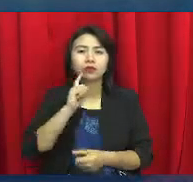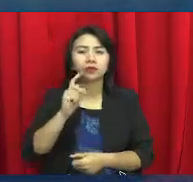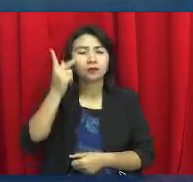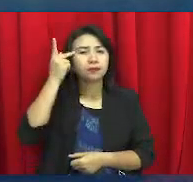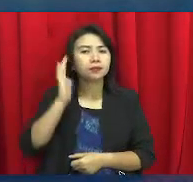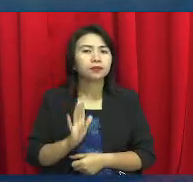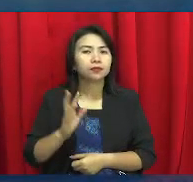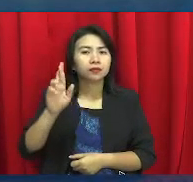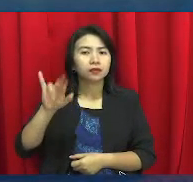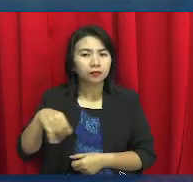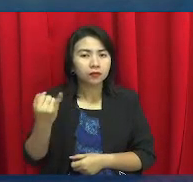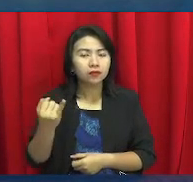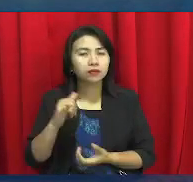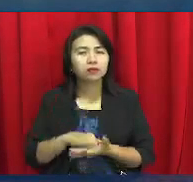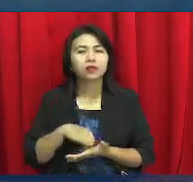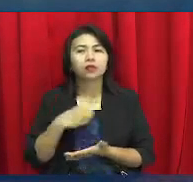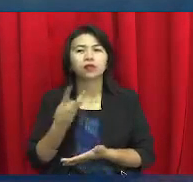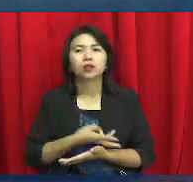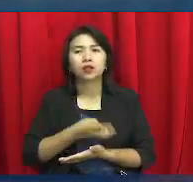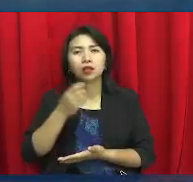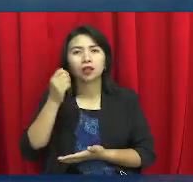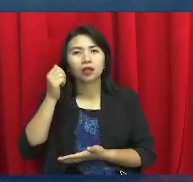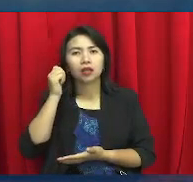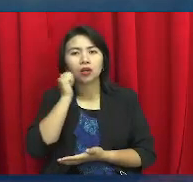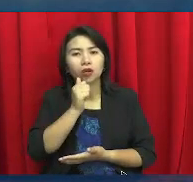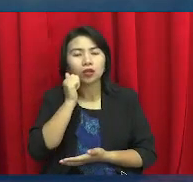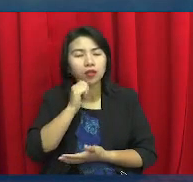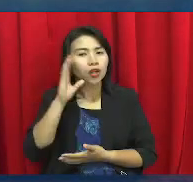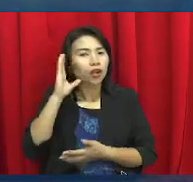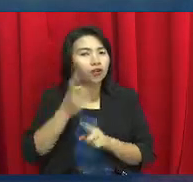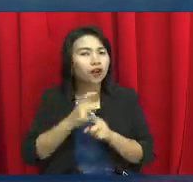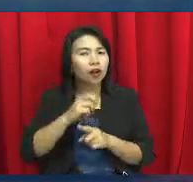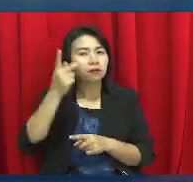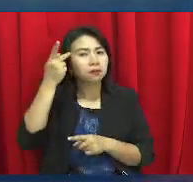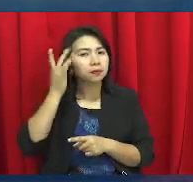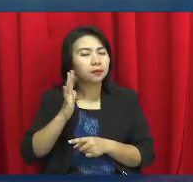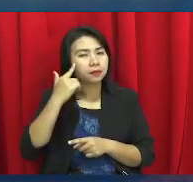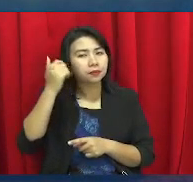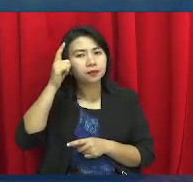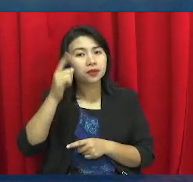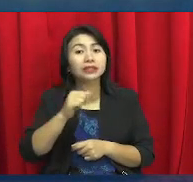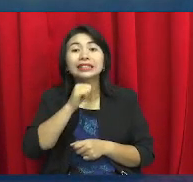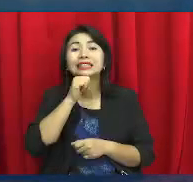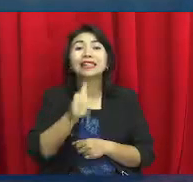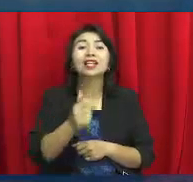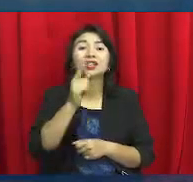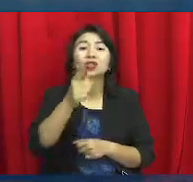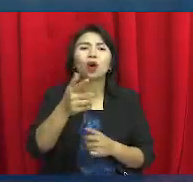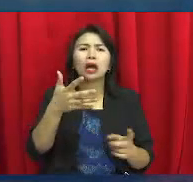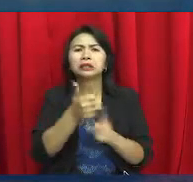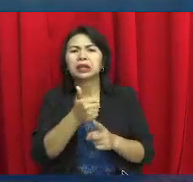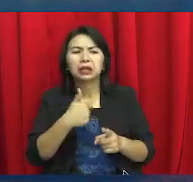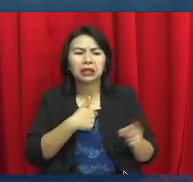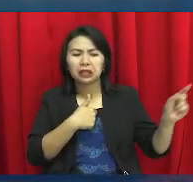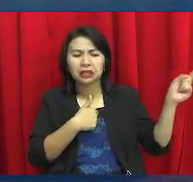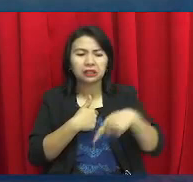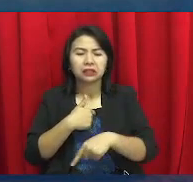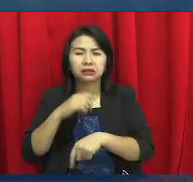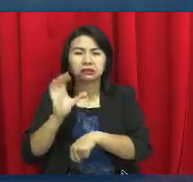dito na ilang beses na rin po natin narinig sa ating mahal na pastor. Hindi aksidente ang paglagay sa iyo ng Diyos sa